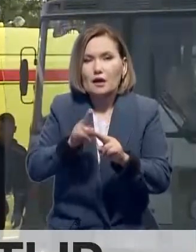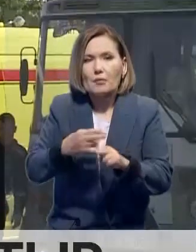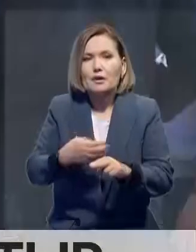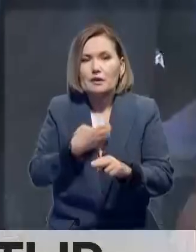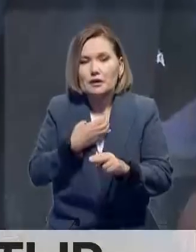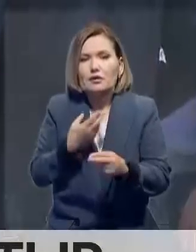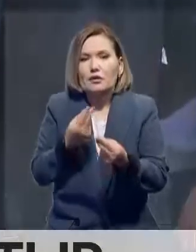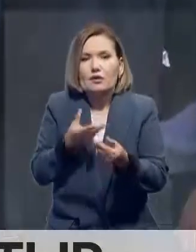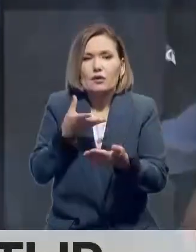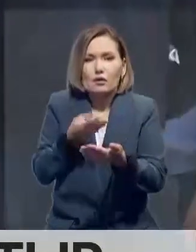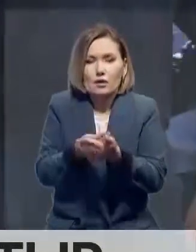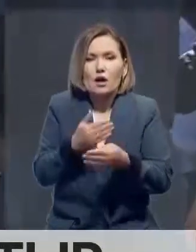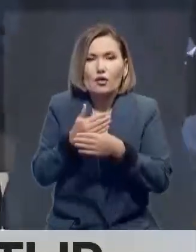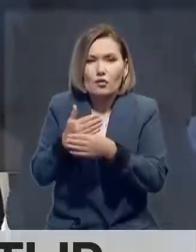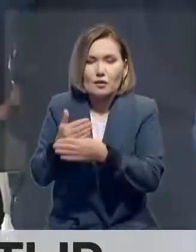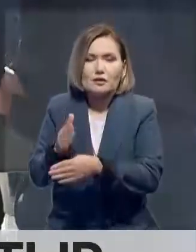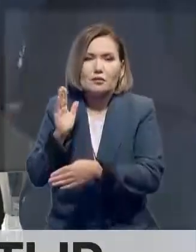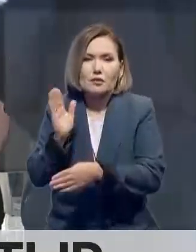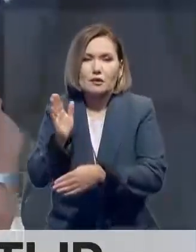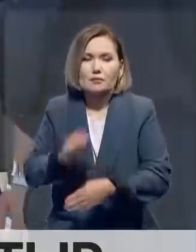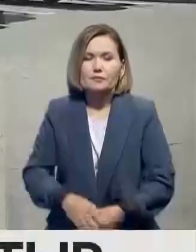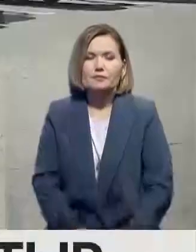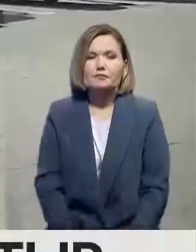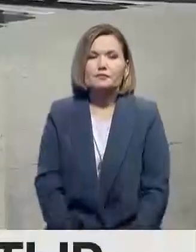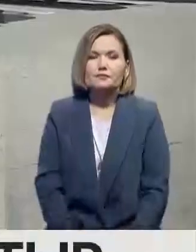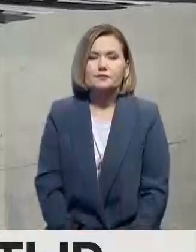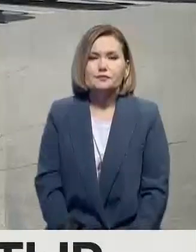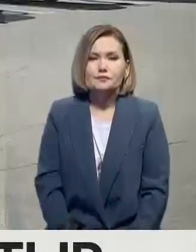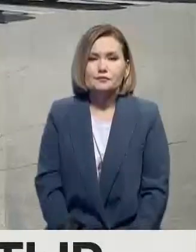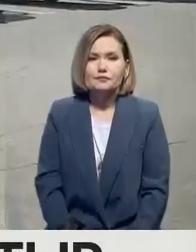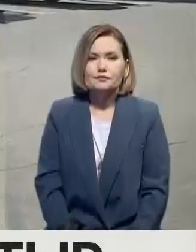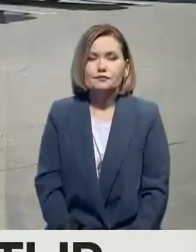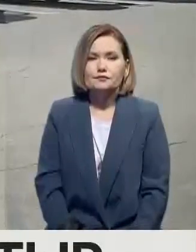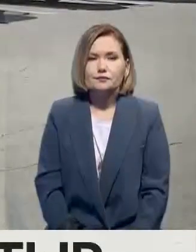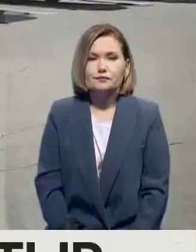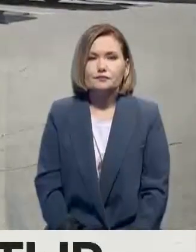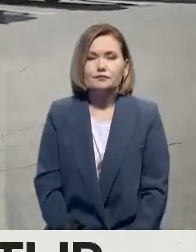беріліп отырады. Дәуренбек Бағдәулетұлы, Сайлау Егіліков, Зарина Зұлпықар, Қарағанды облысы, хабар 24.